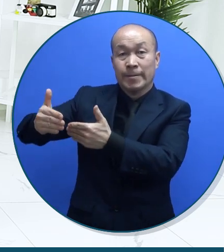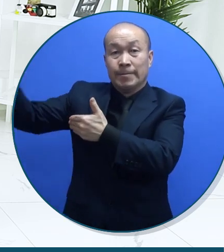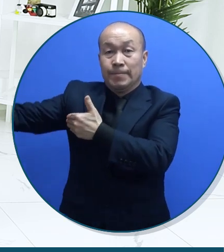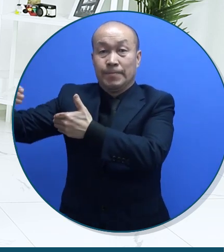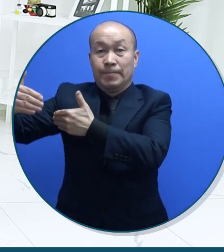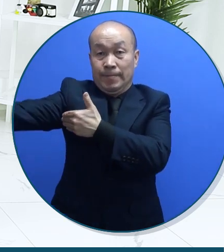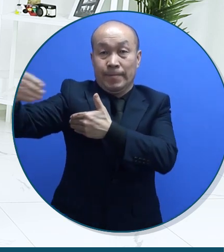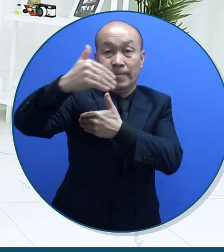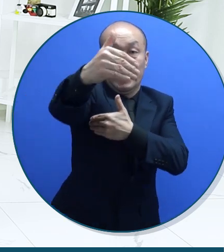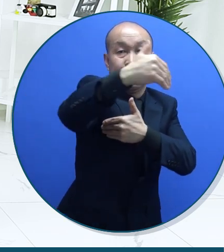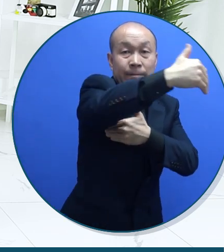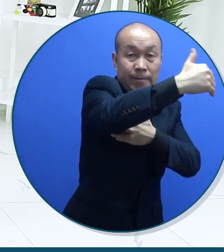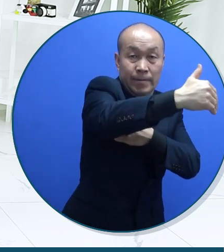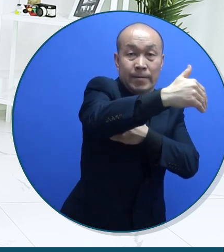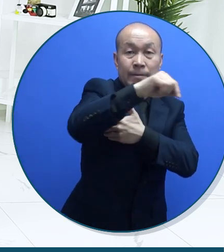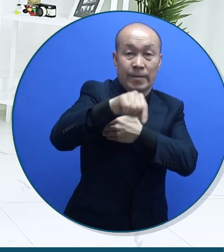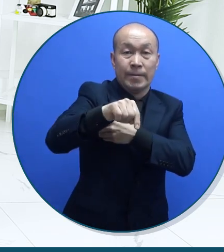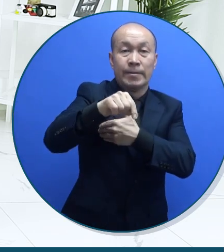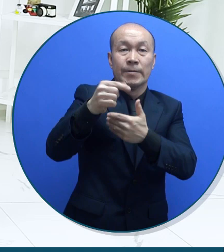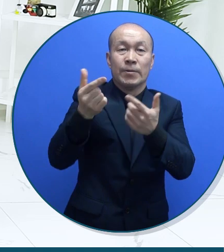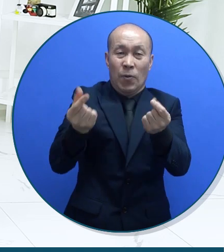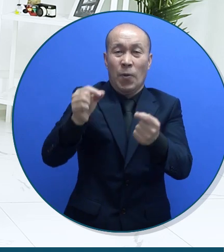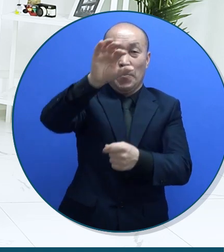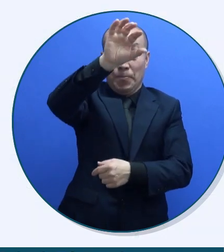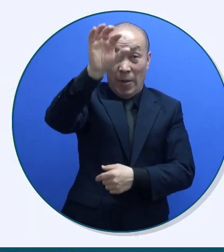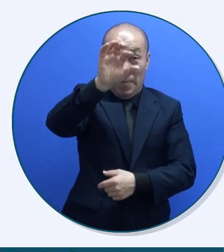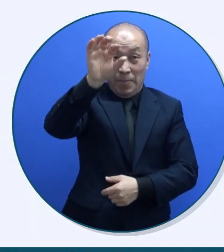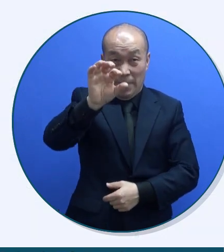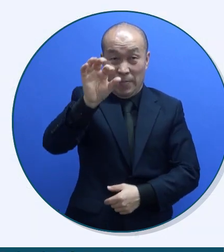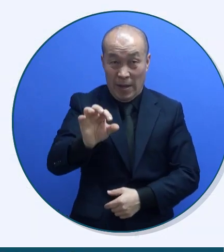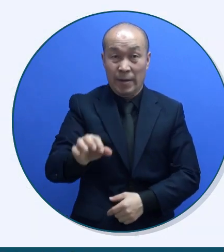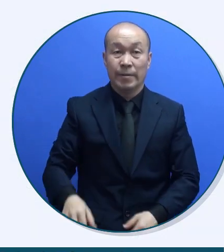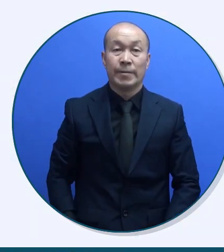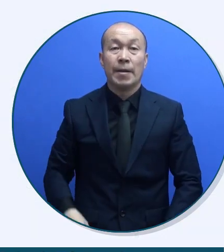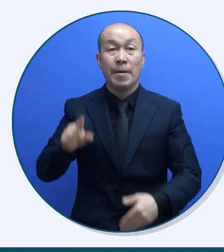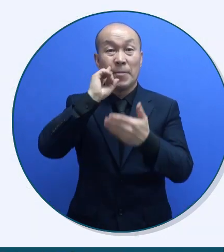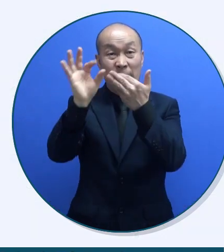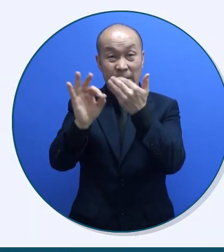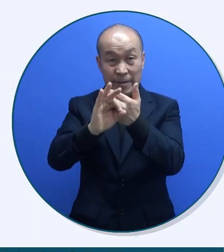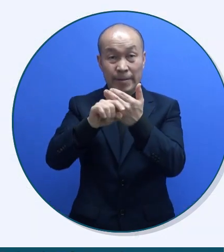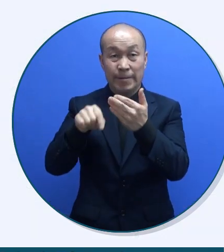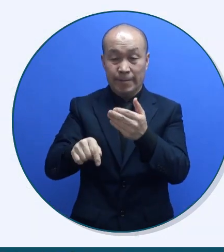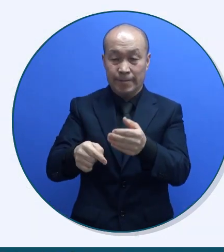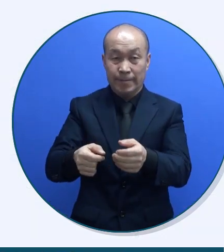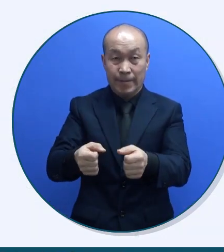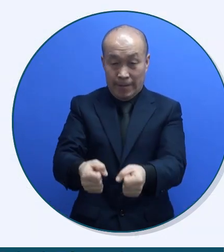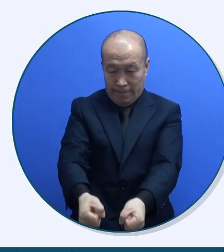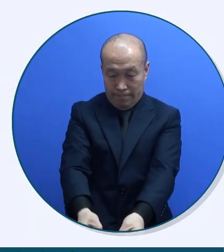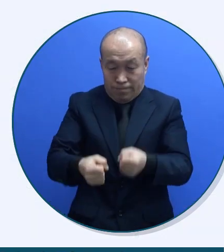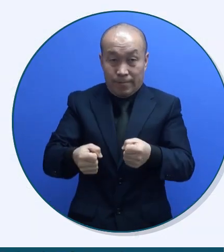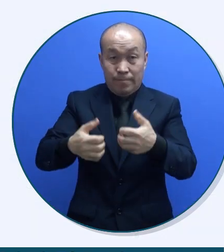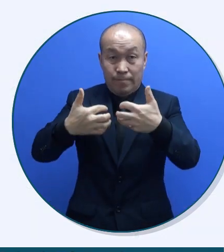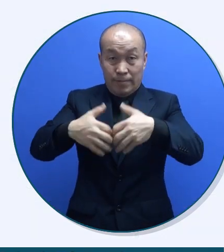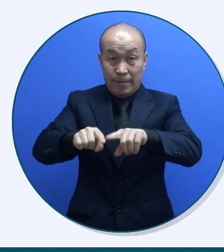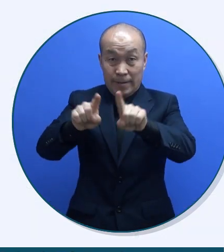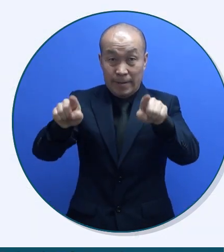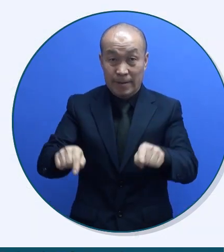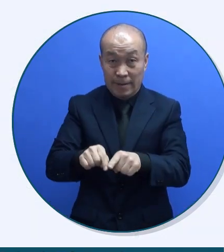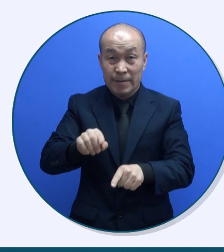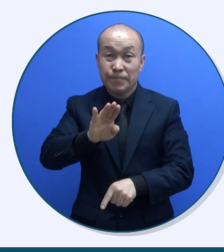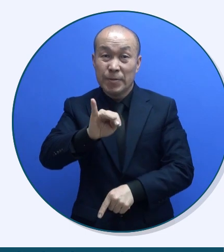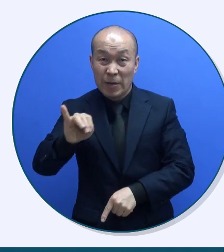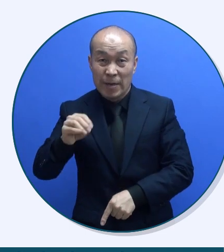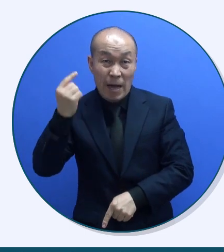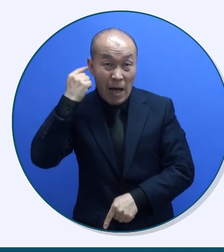외치고 이전에 했던 일련의 과정을 다시 반복합니다. 만약 자동 심장 충격기가 삐 소리도 안 나고